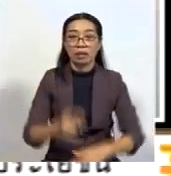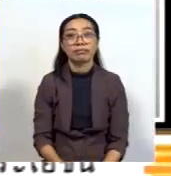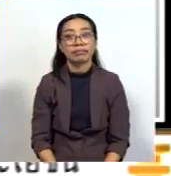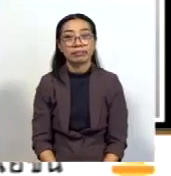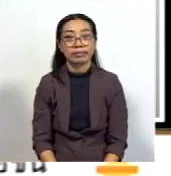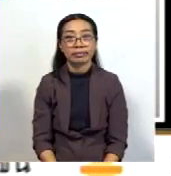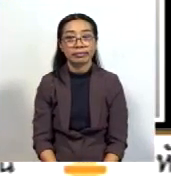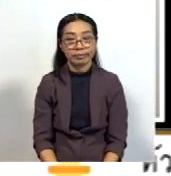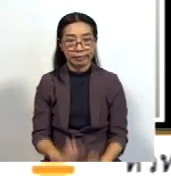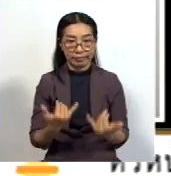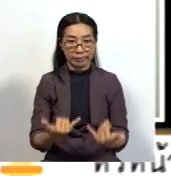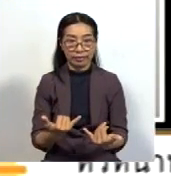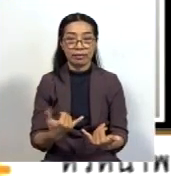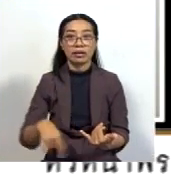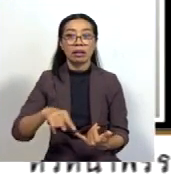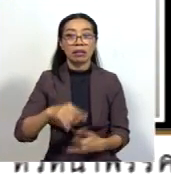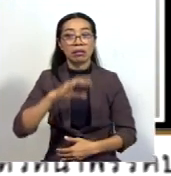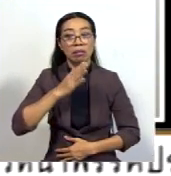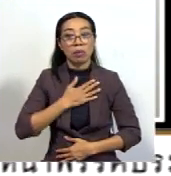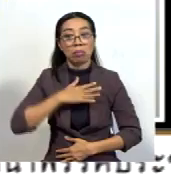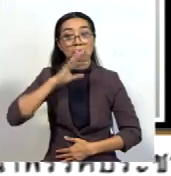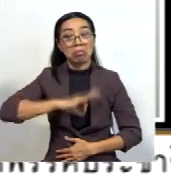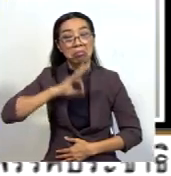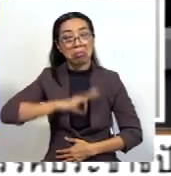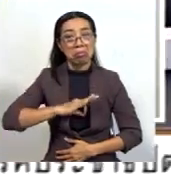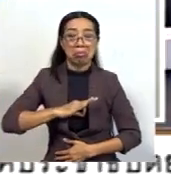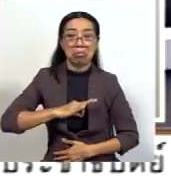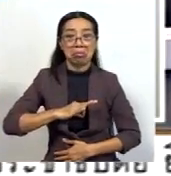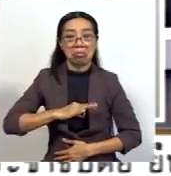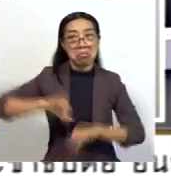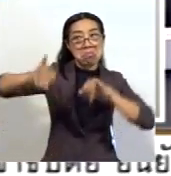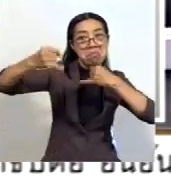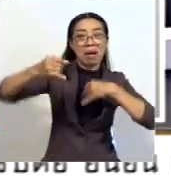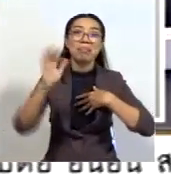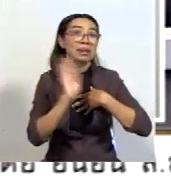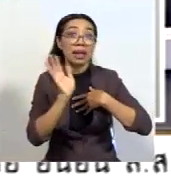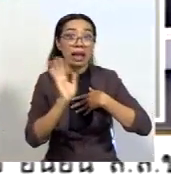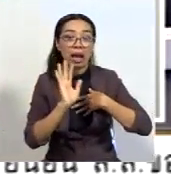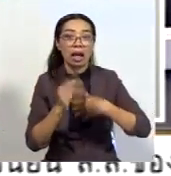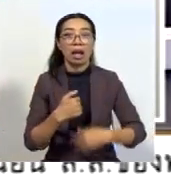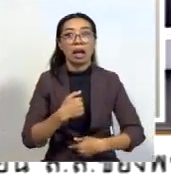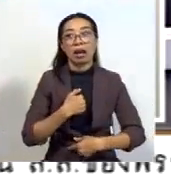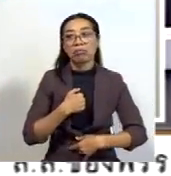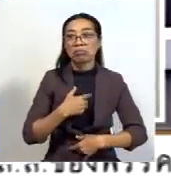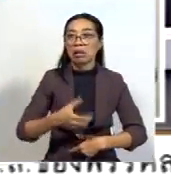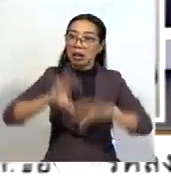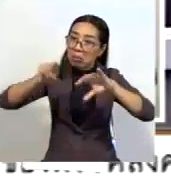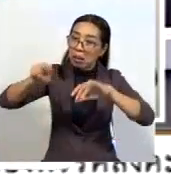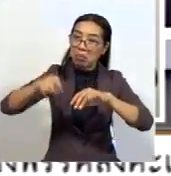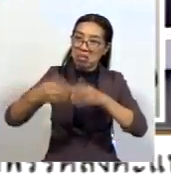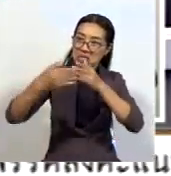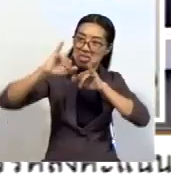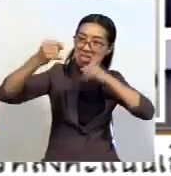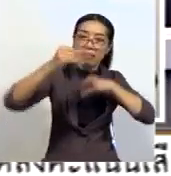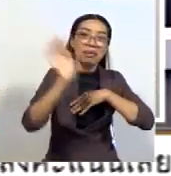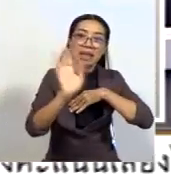การอภิปรายวันนี้ผมไม่มีความรู้สึกว่าเป็นศัตรูไม่เป็นมิตรหรือไม่ถูกกับใครนะฮะผมจะพูดว่าความ